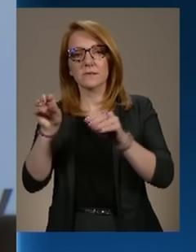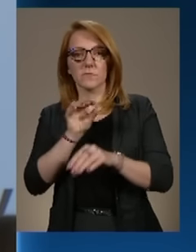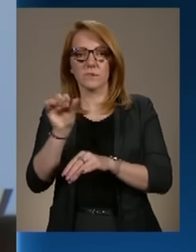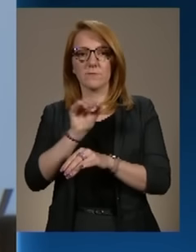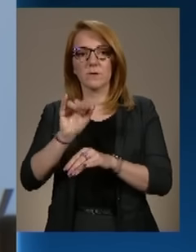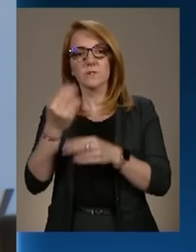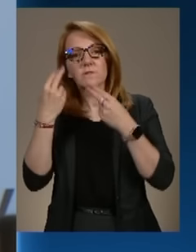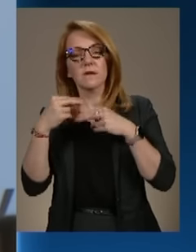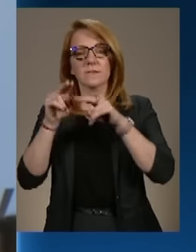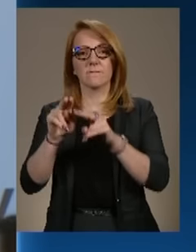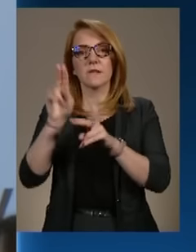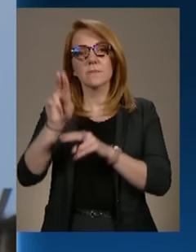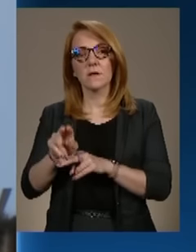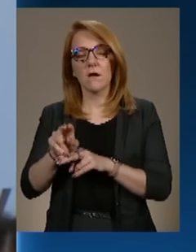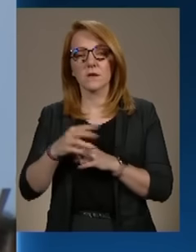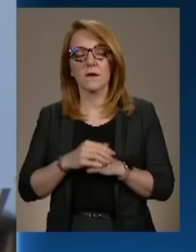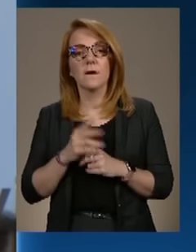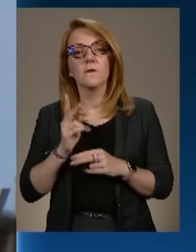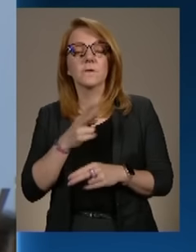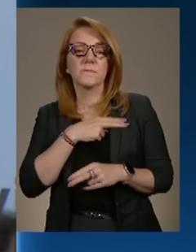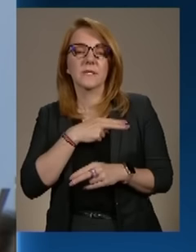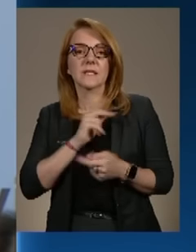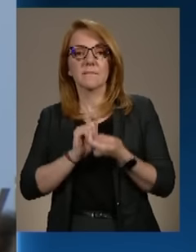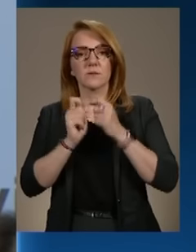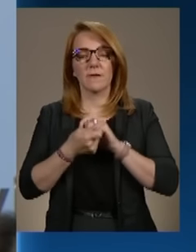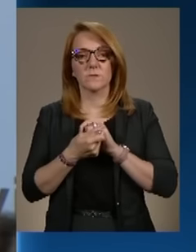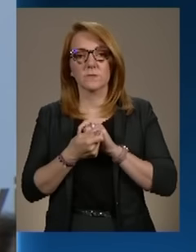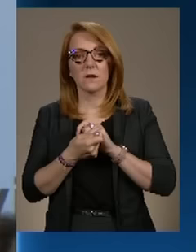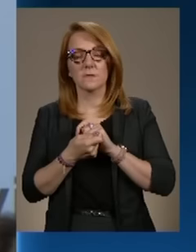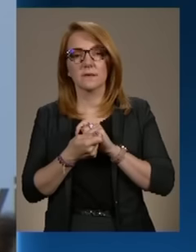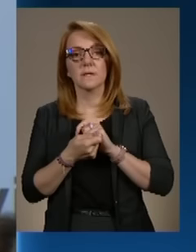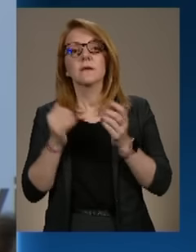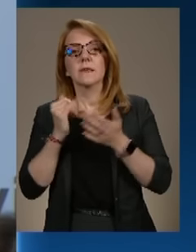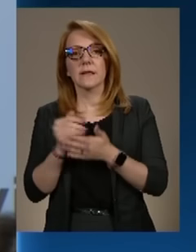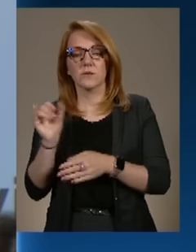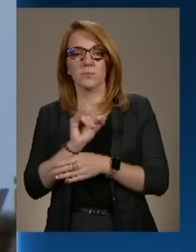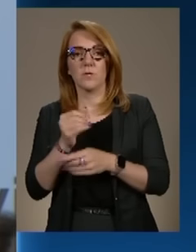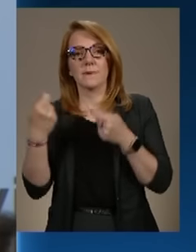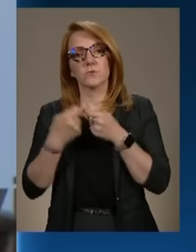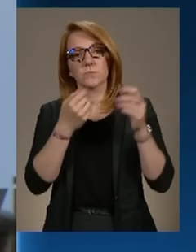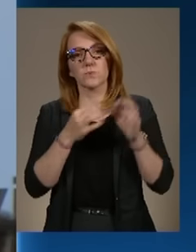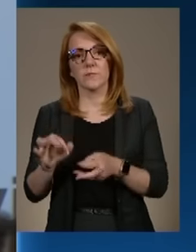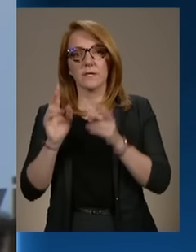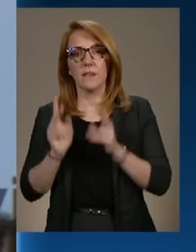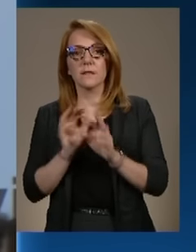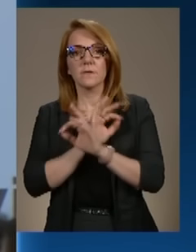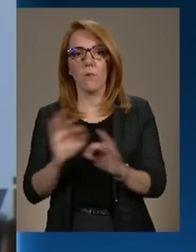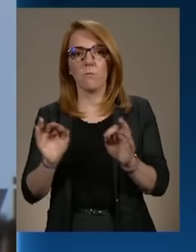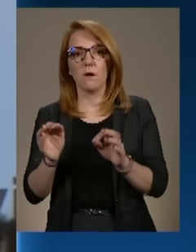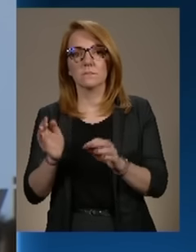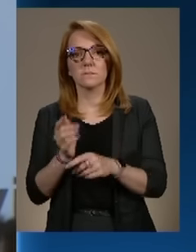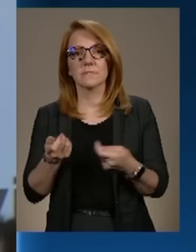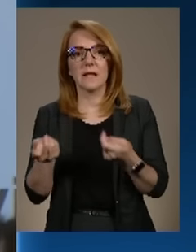felhívták a figyelmüket arra hogy érdemes változtatni hogy igenis budapest közös ügyeit lehet jobban irányít